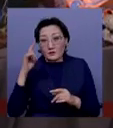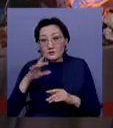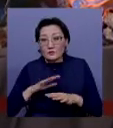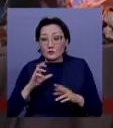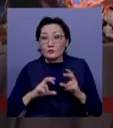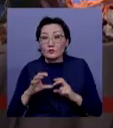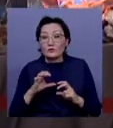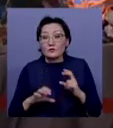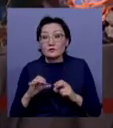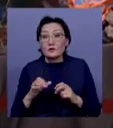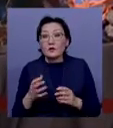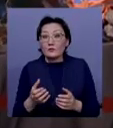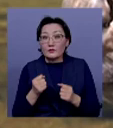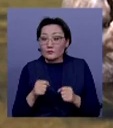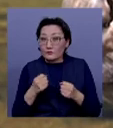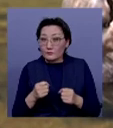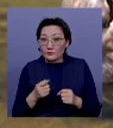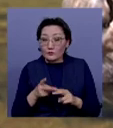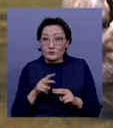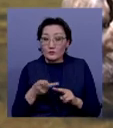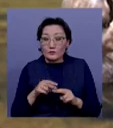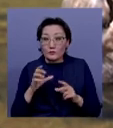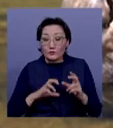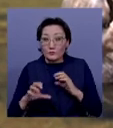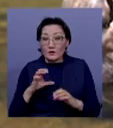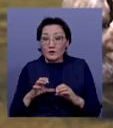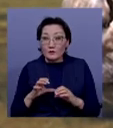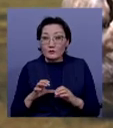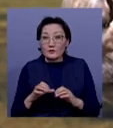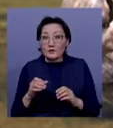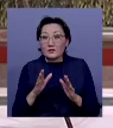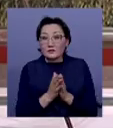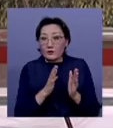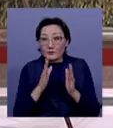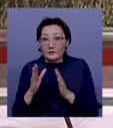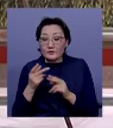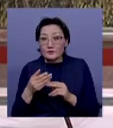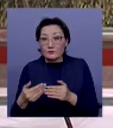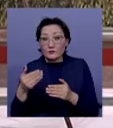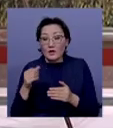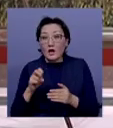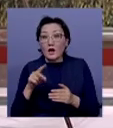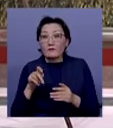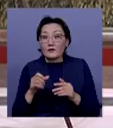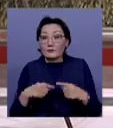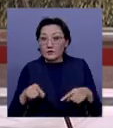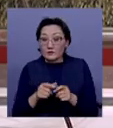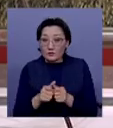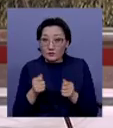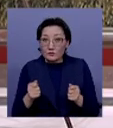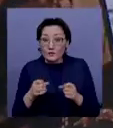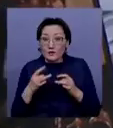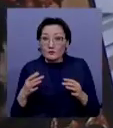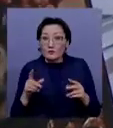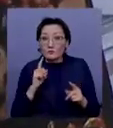ұлттық университетінің ие болуы бекер емес. Себебі оқу ортасындағы кітапханада жақында ғана Әл-Фараби орталығы ашылған болатын.